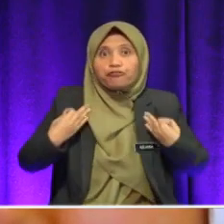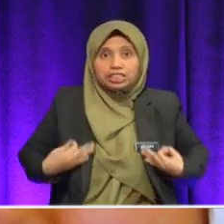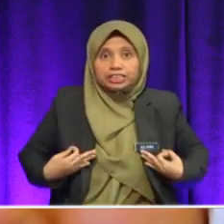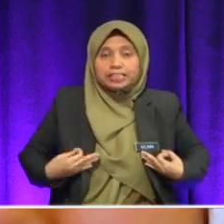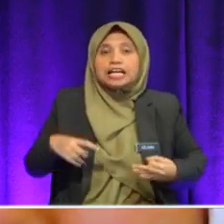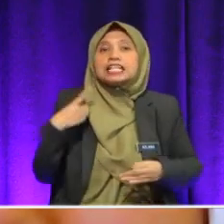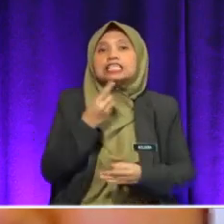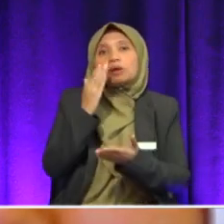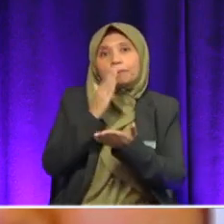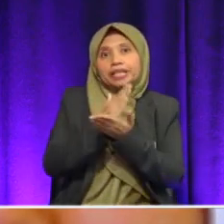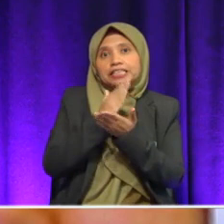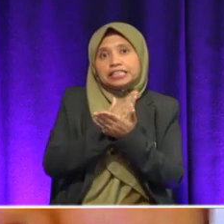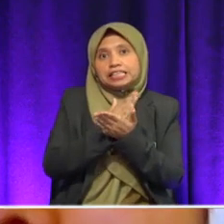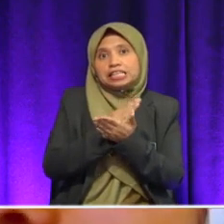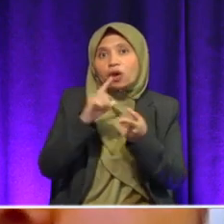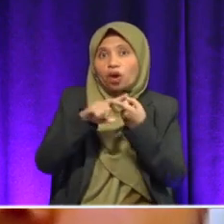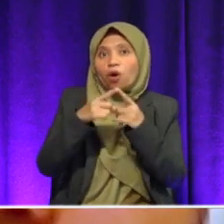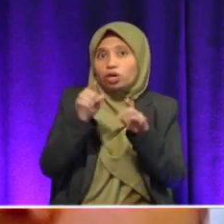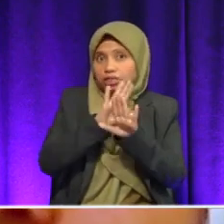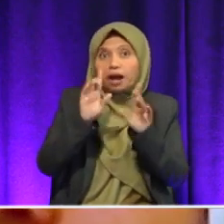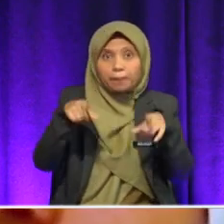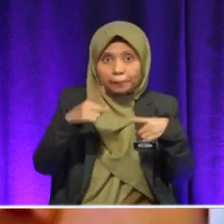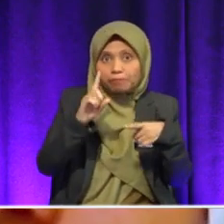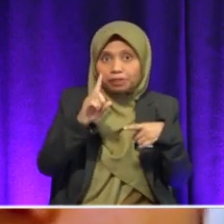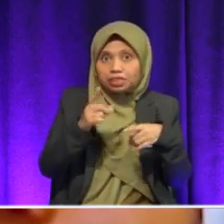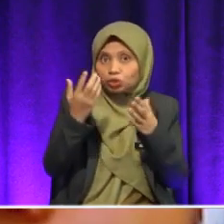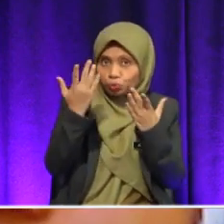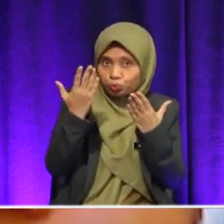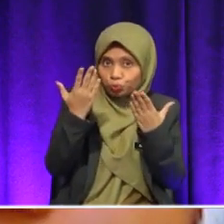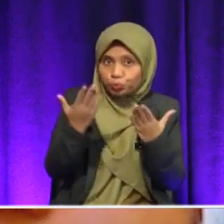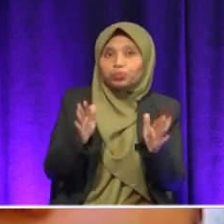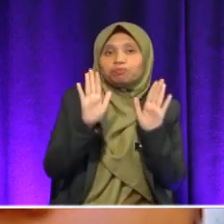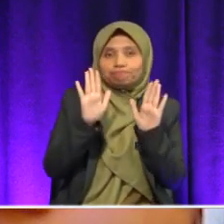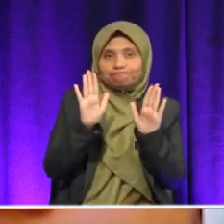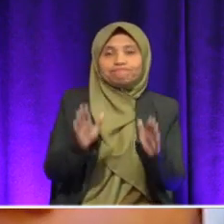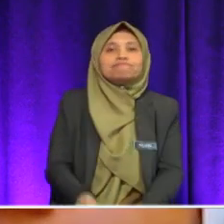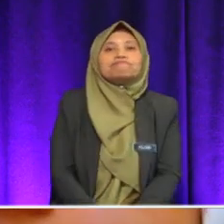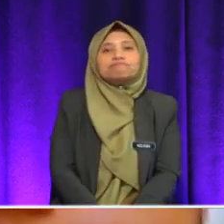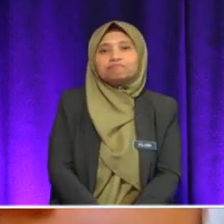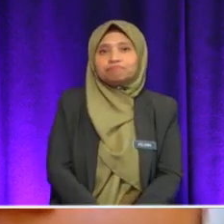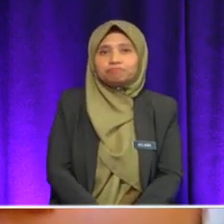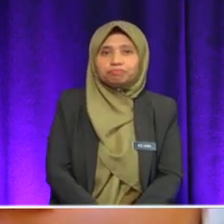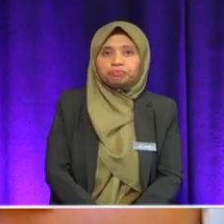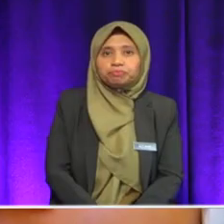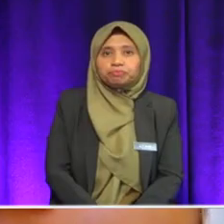kita tidak berhenti berhak ketiga Cikgu kawan-kawan jangan kamar mandi teruskan Setia menonton sukses SPM 2022